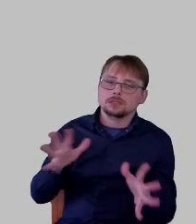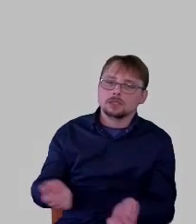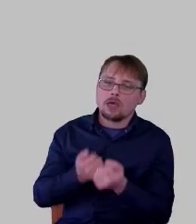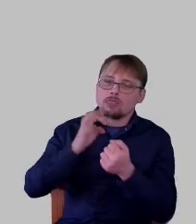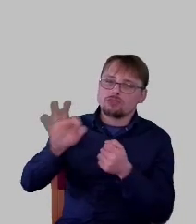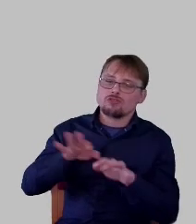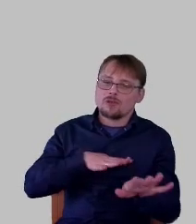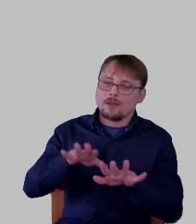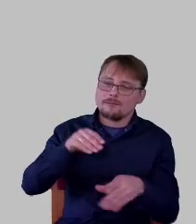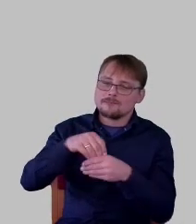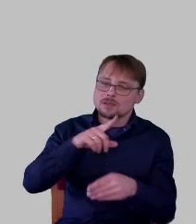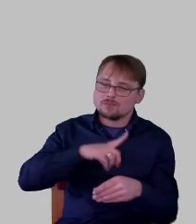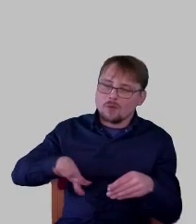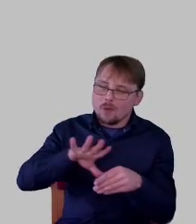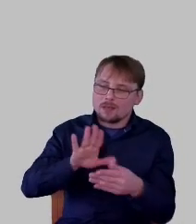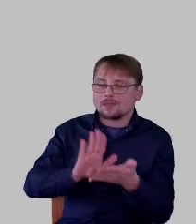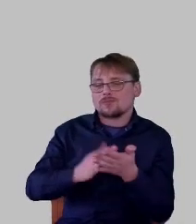miejsce w społeczeństwie.